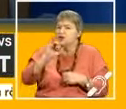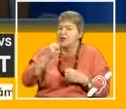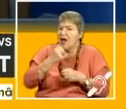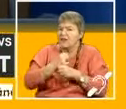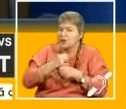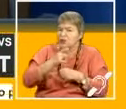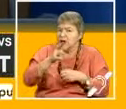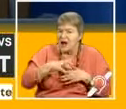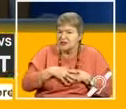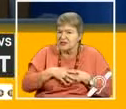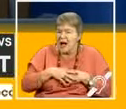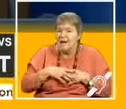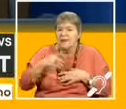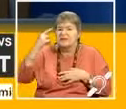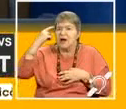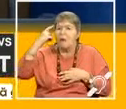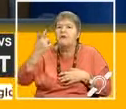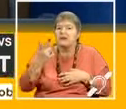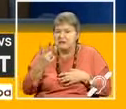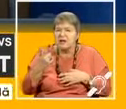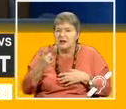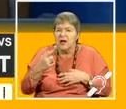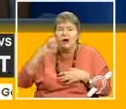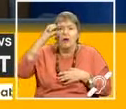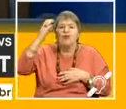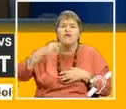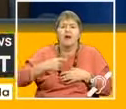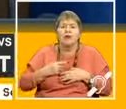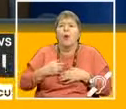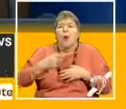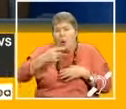asta au sperat că noi vom ceda presiunilor.